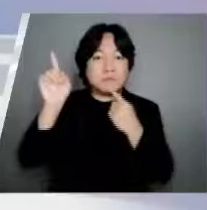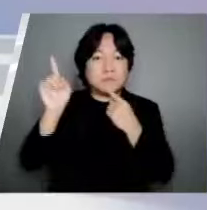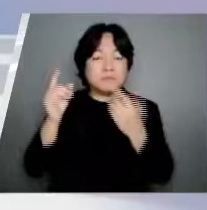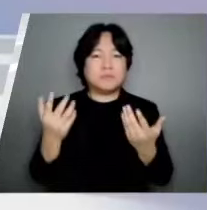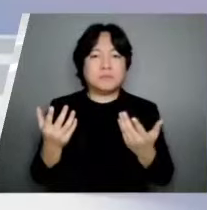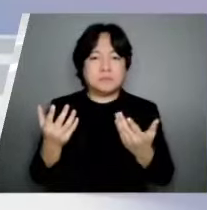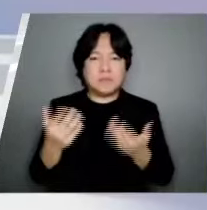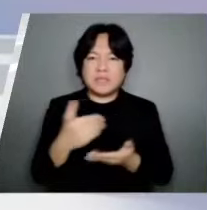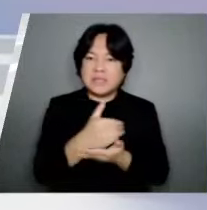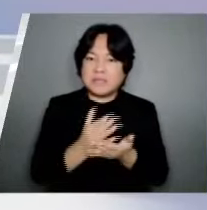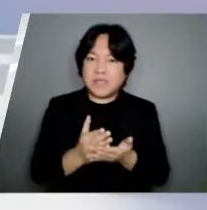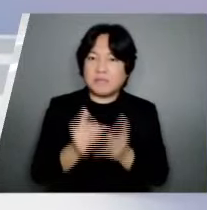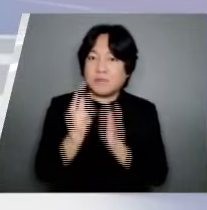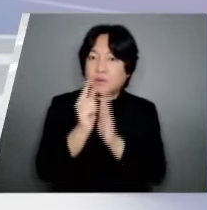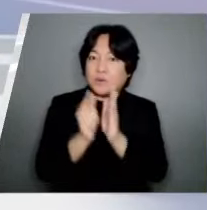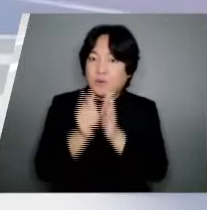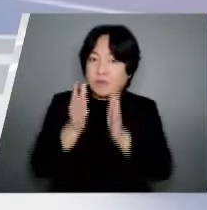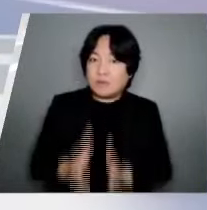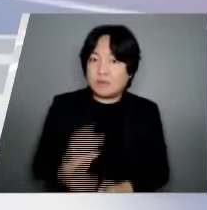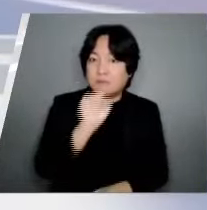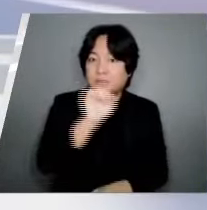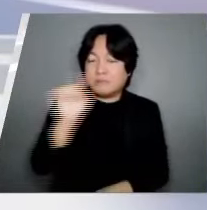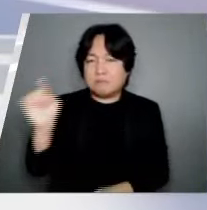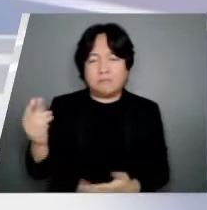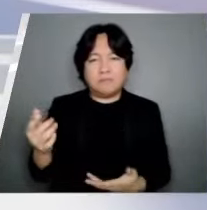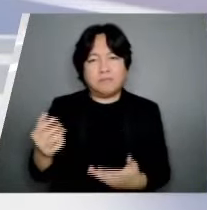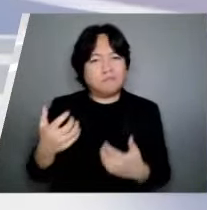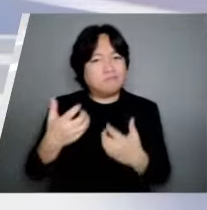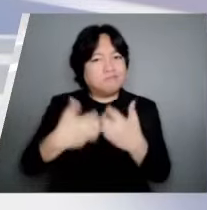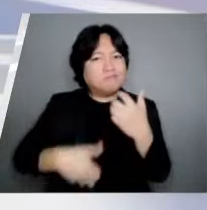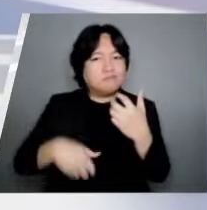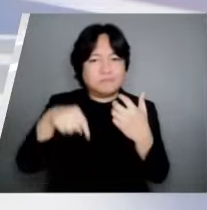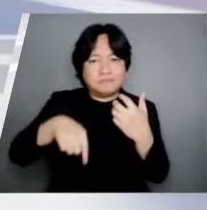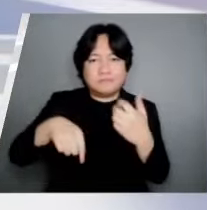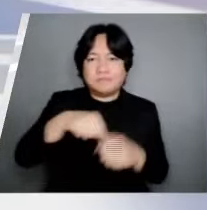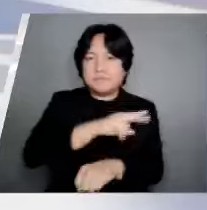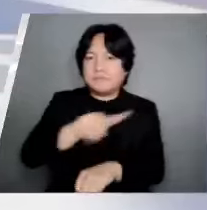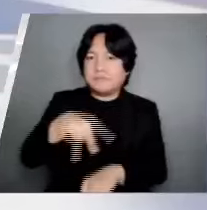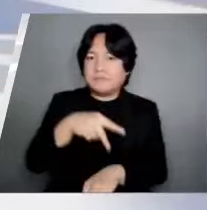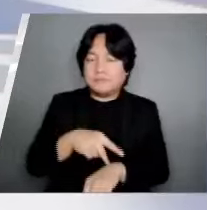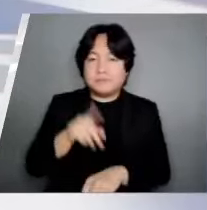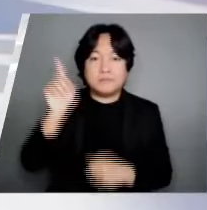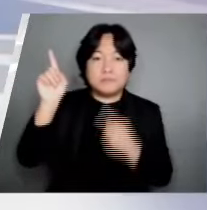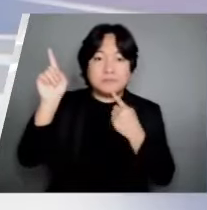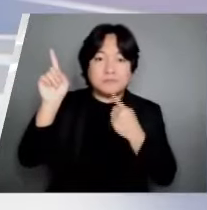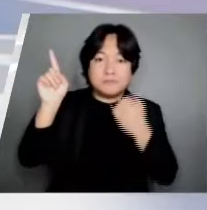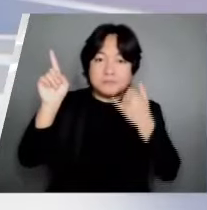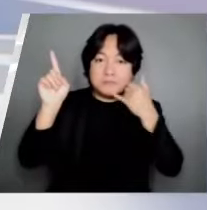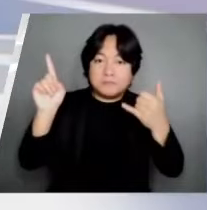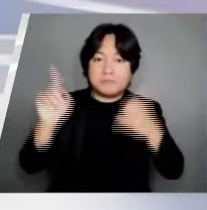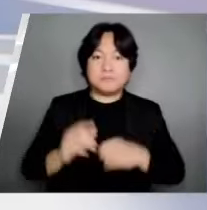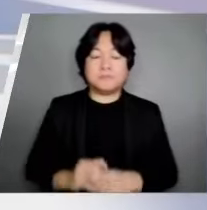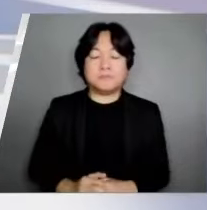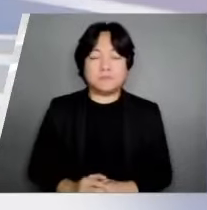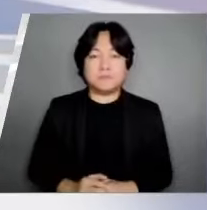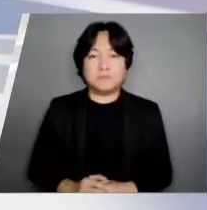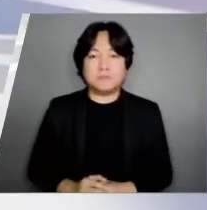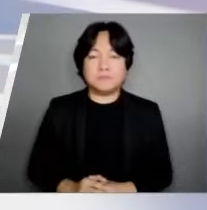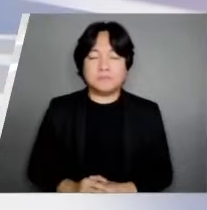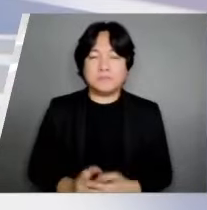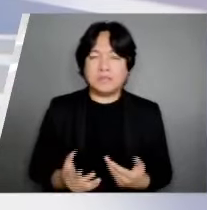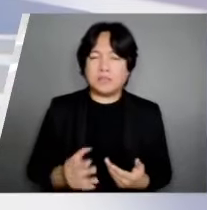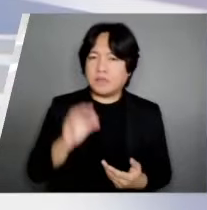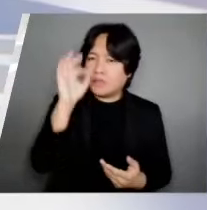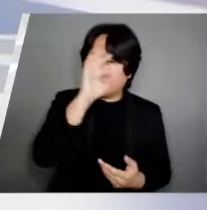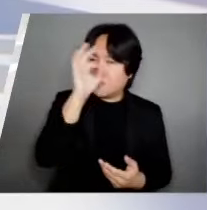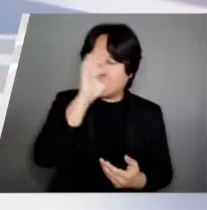very unreasonable law na hindi bagay din sa Pilipinas. Hindi siya na akong sa psyche ng Pilipino. There are even